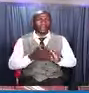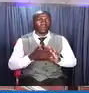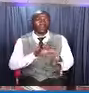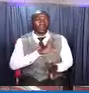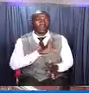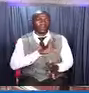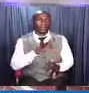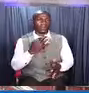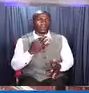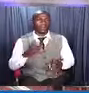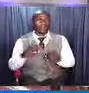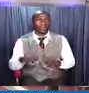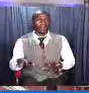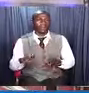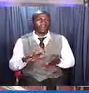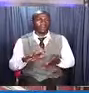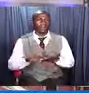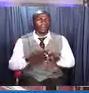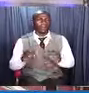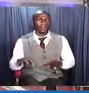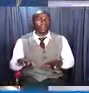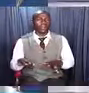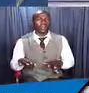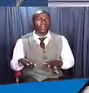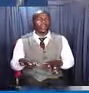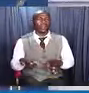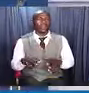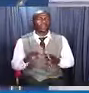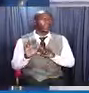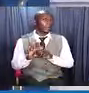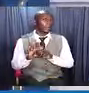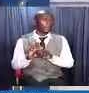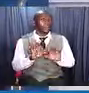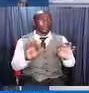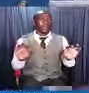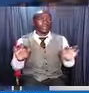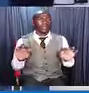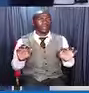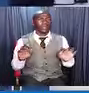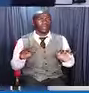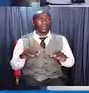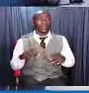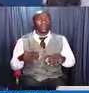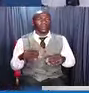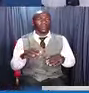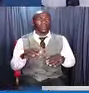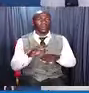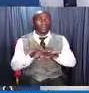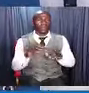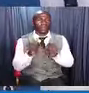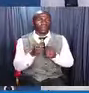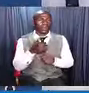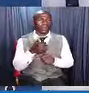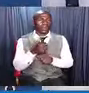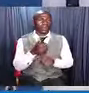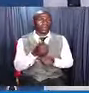forgiveness every time. Kila saa naona tunda la kuachilia. He sees a fruit of pardoning every time. Hujui kukwazwa. You don't know how to be offended. Hata ukatukana jirani wewe ni mjinga. Even though you are